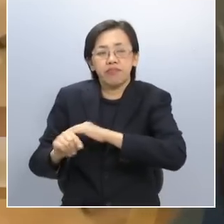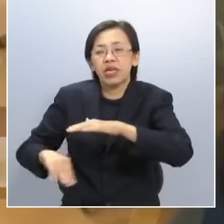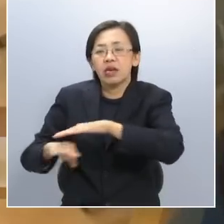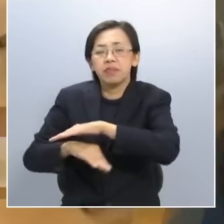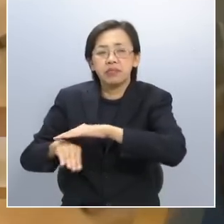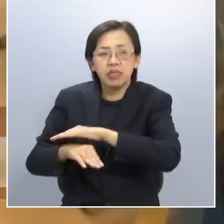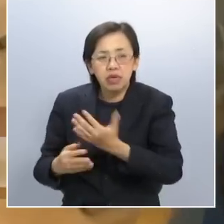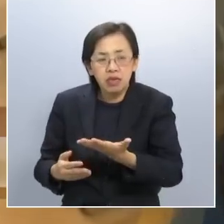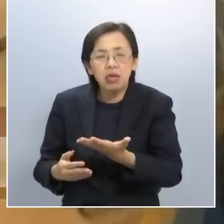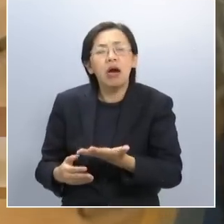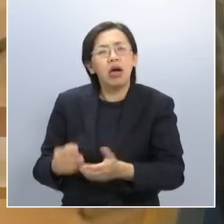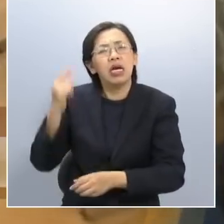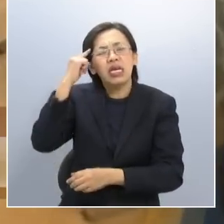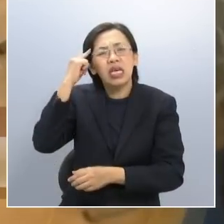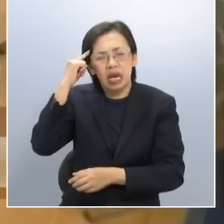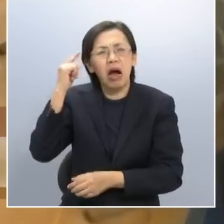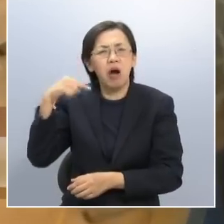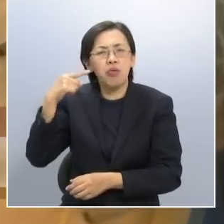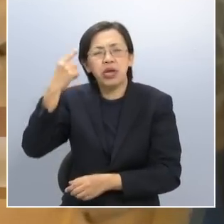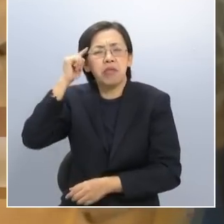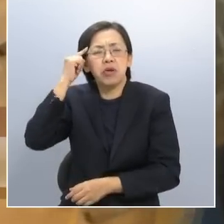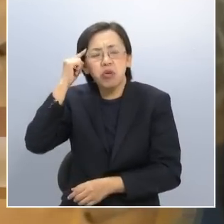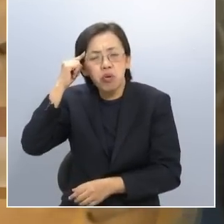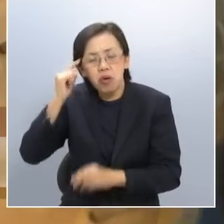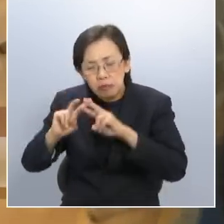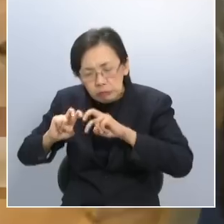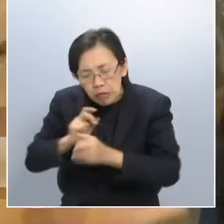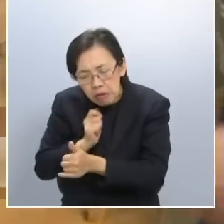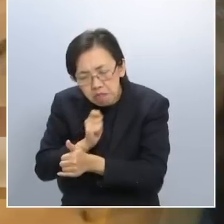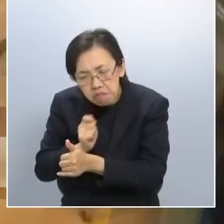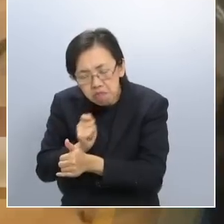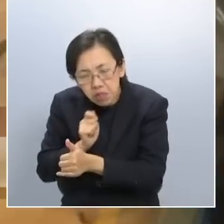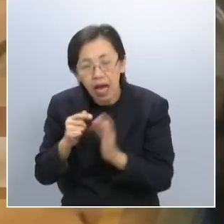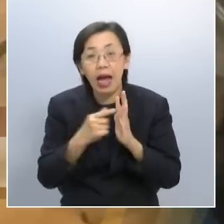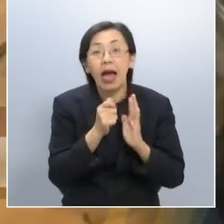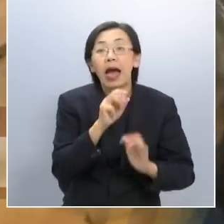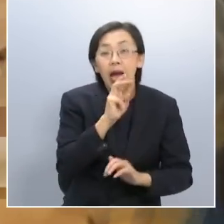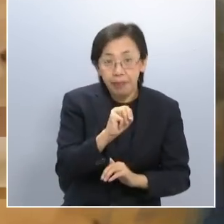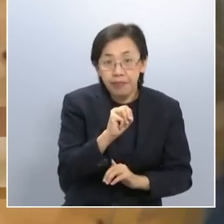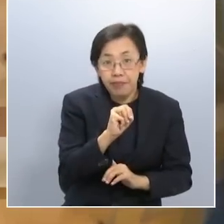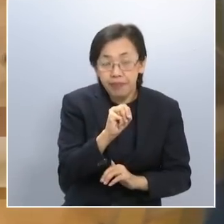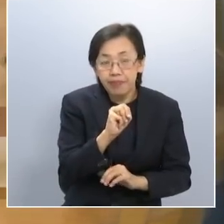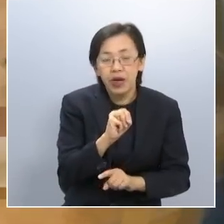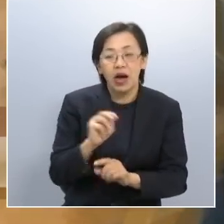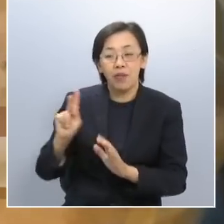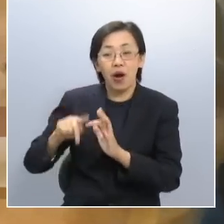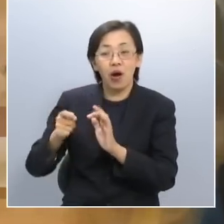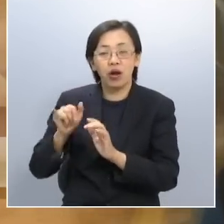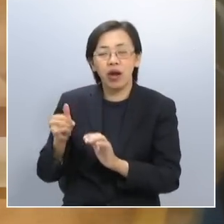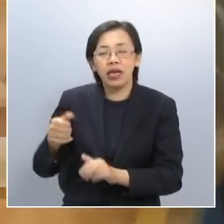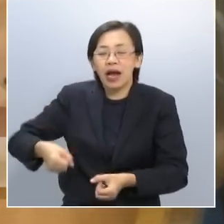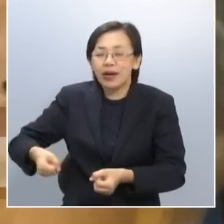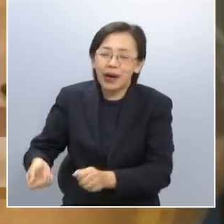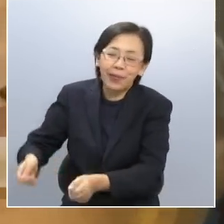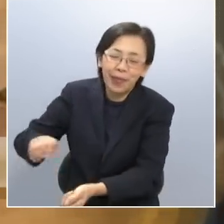จะมีส่วนรู้เห็นสืบสาวราวเรื่องปรากฏว่าแอมหลังจากเกิดกรณีของก้อยอ้างว่าทรัพย์สิน